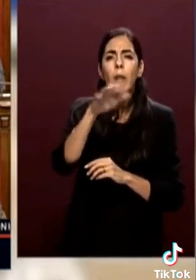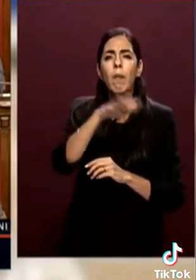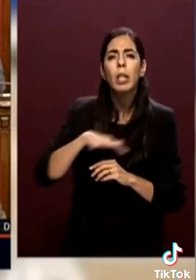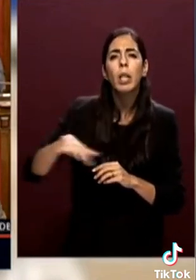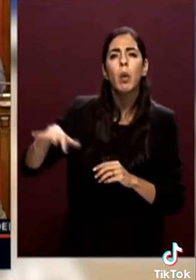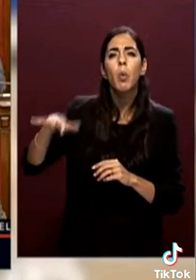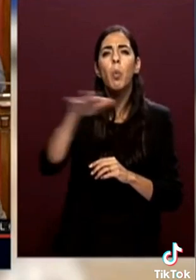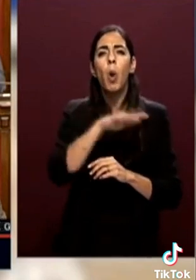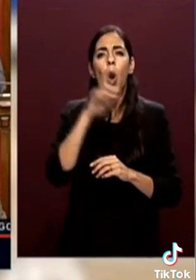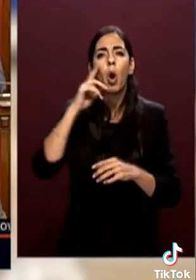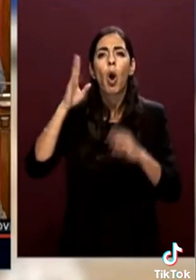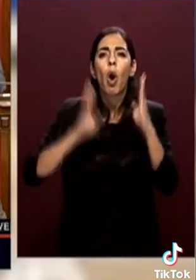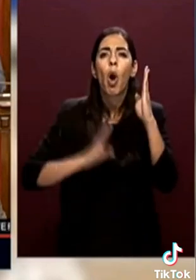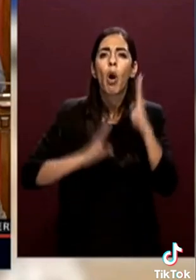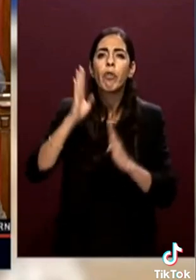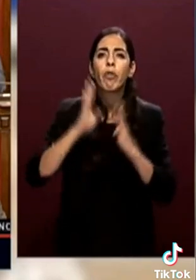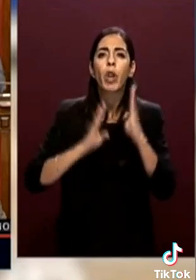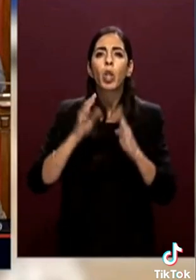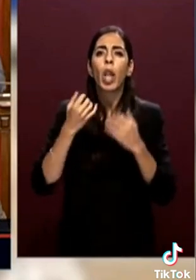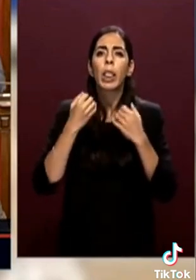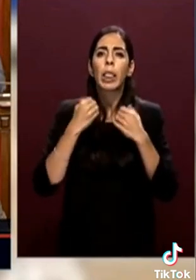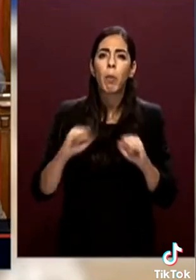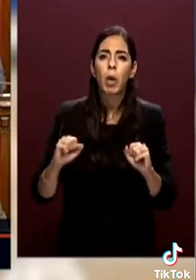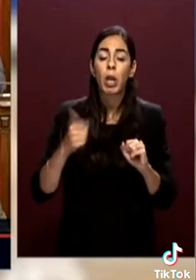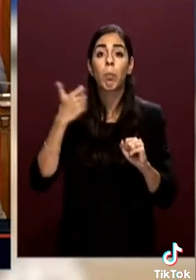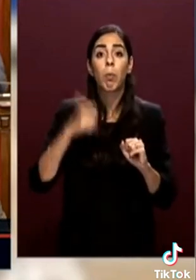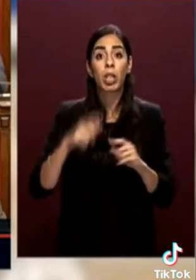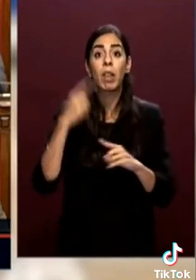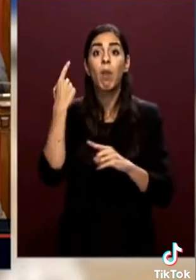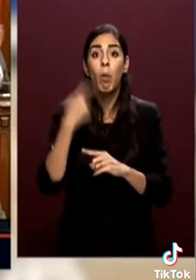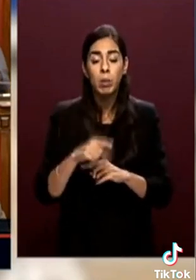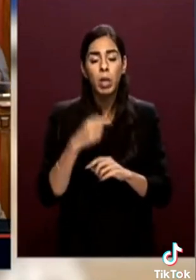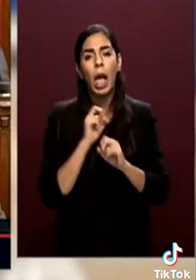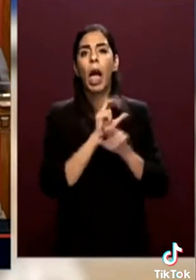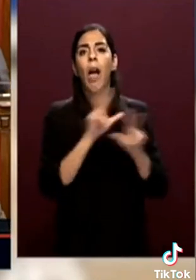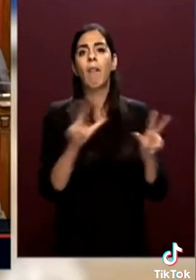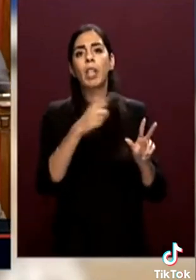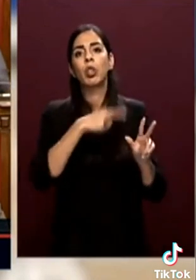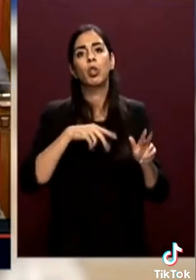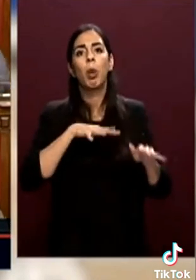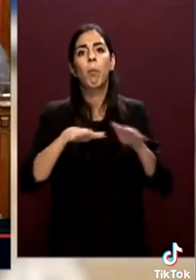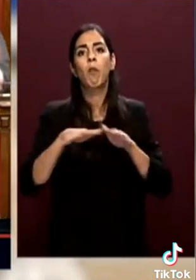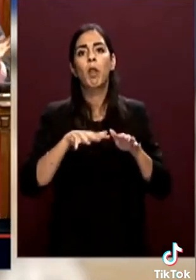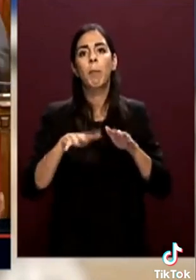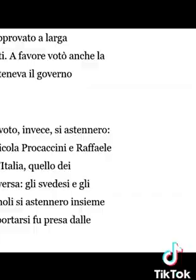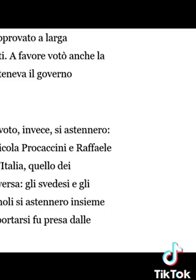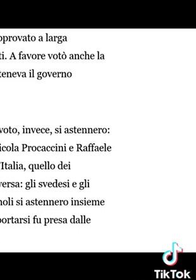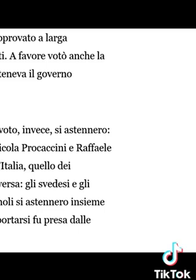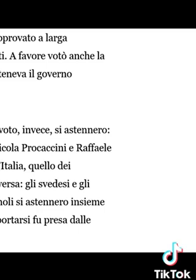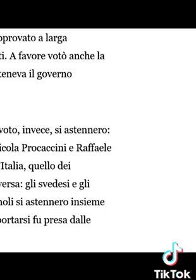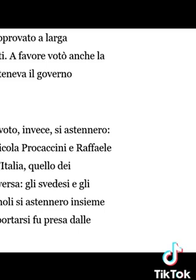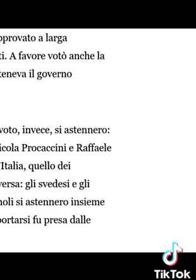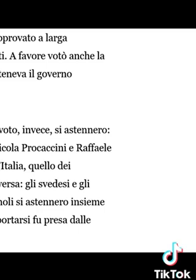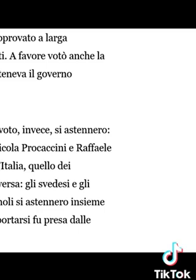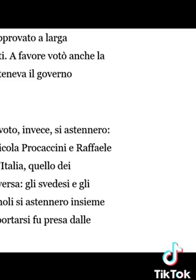a nome del Movimento 5 Stelle, anticipo il voto contrario alla fiducia al governo. Grazie.